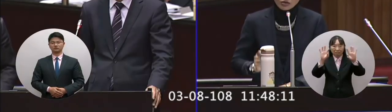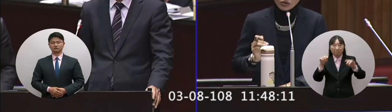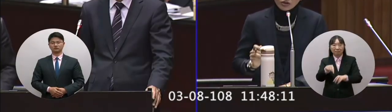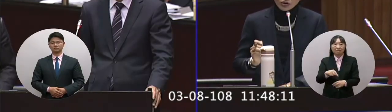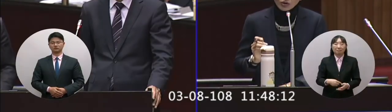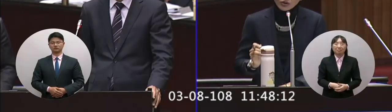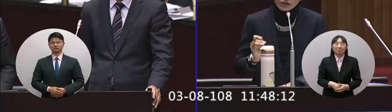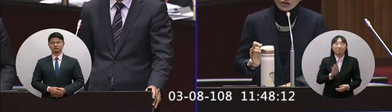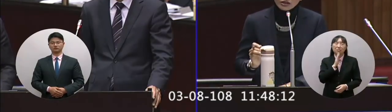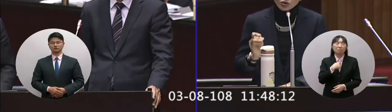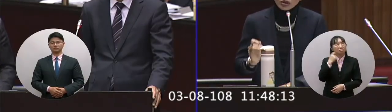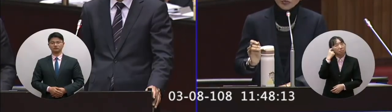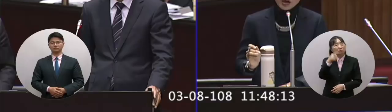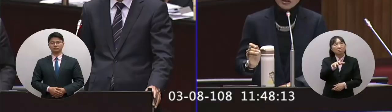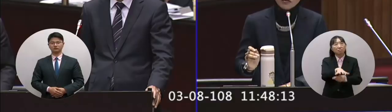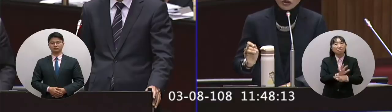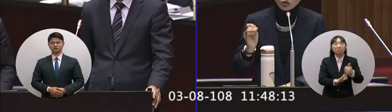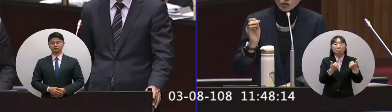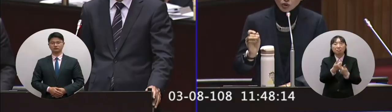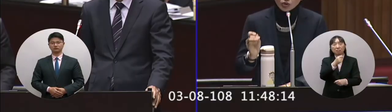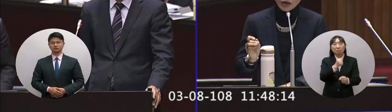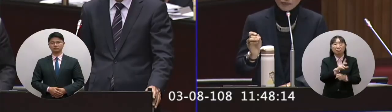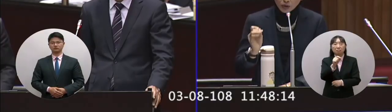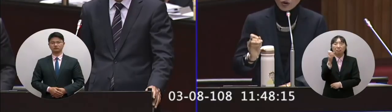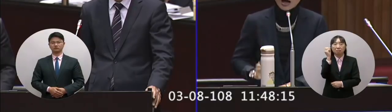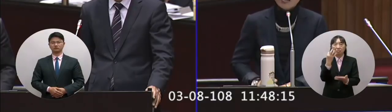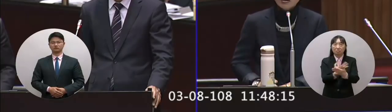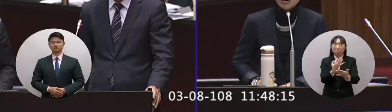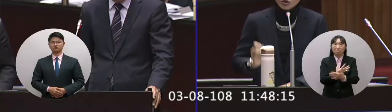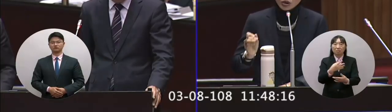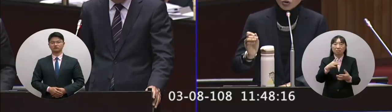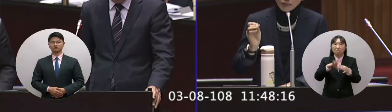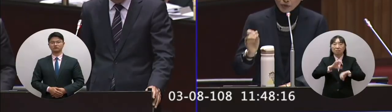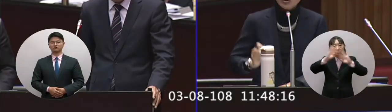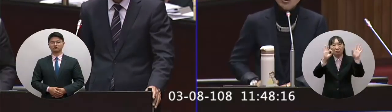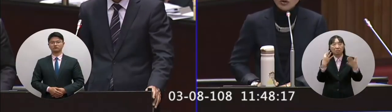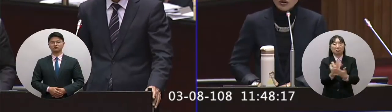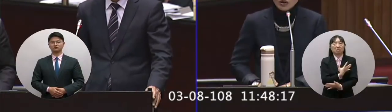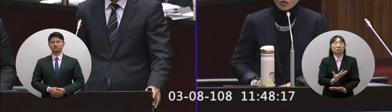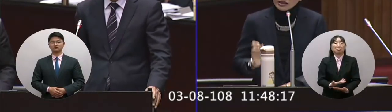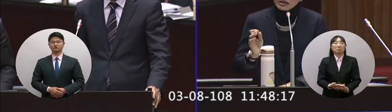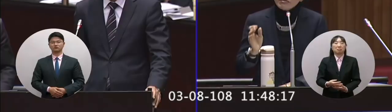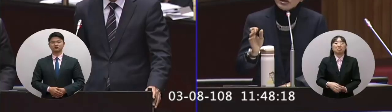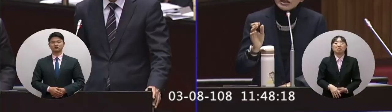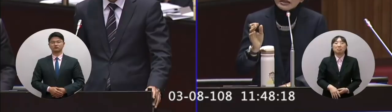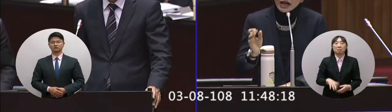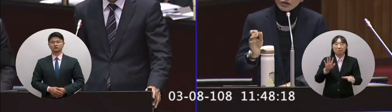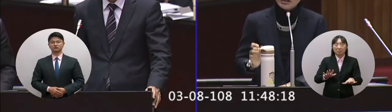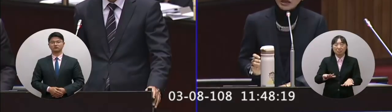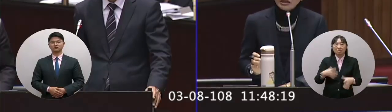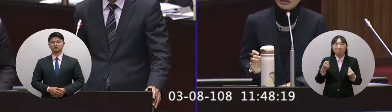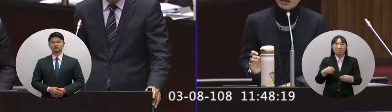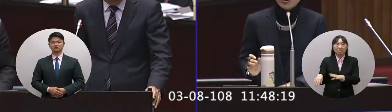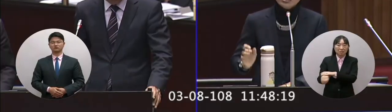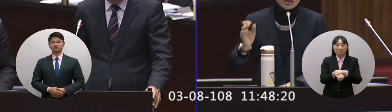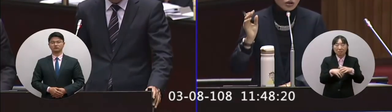面。但是我认为农委会这一次做的不好的地方是我们的宣传不够好，宣传不够多。我们这次没有带大